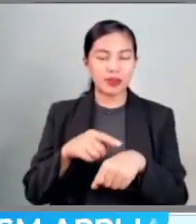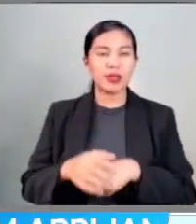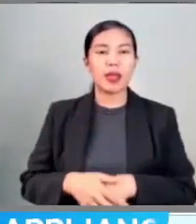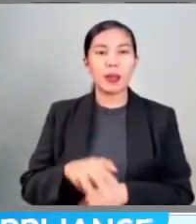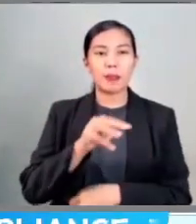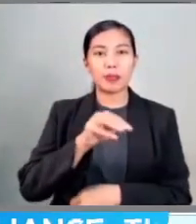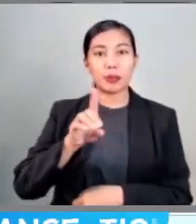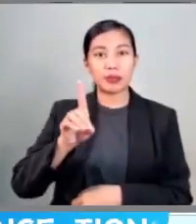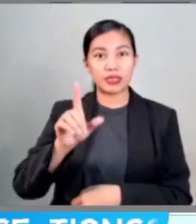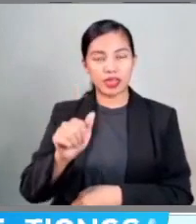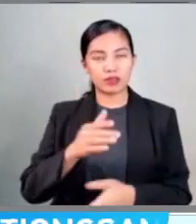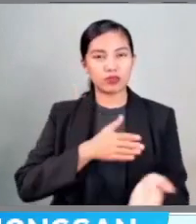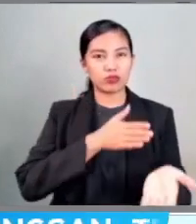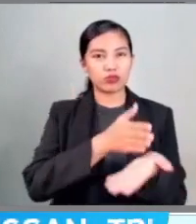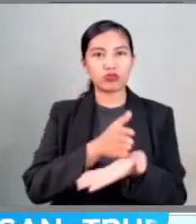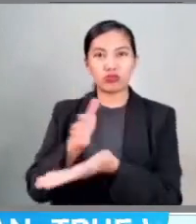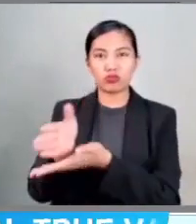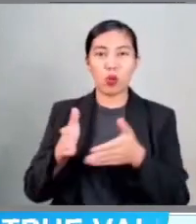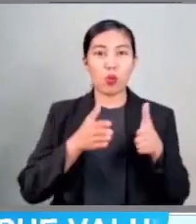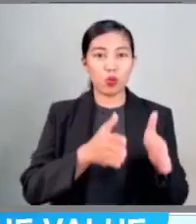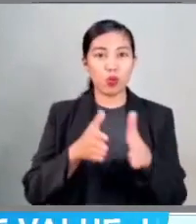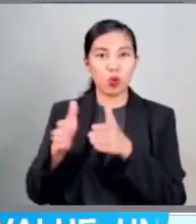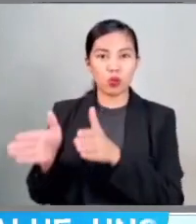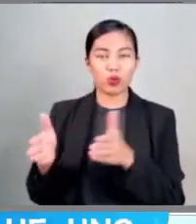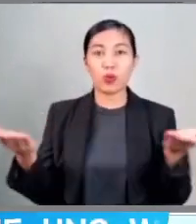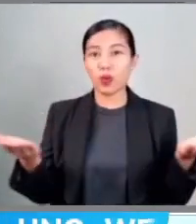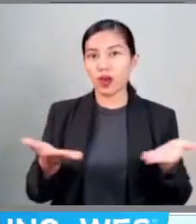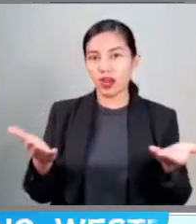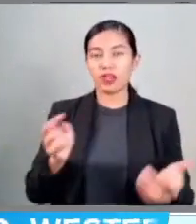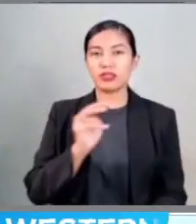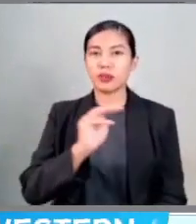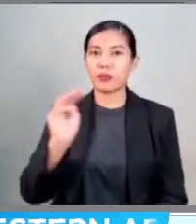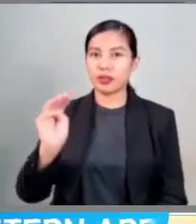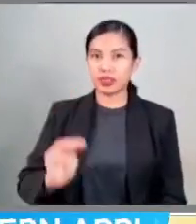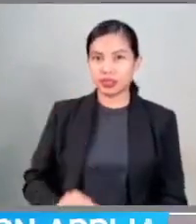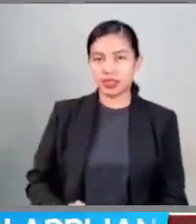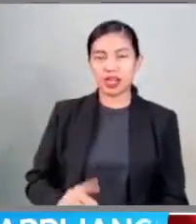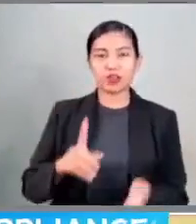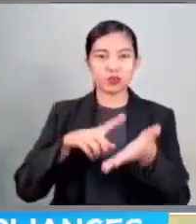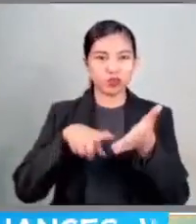Arcade sa Maynila. Ang mainit na balita hatid ni Bam Alegre.